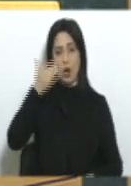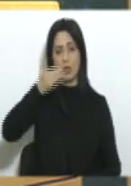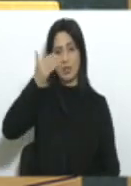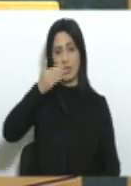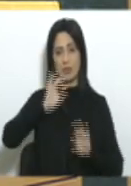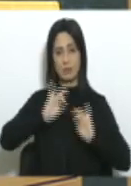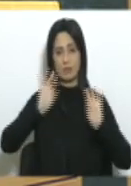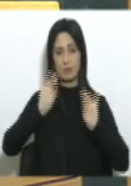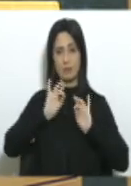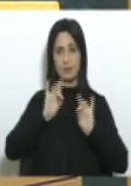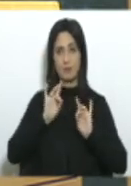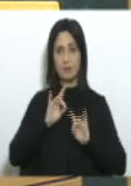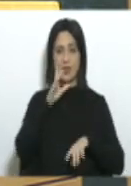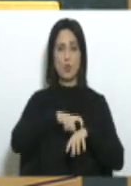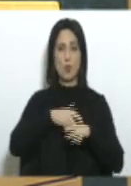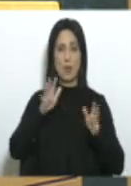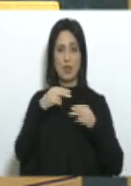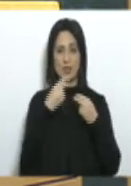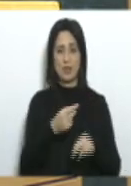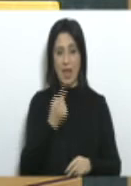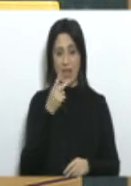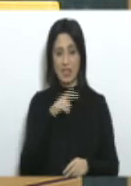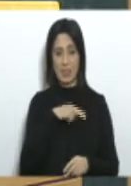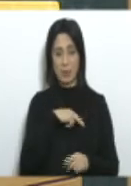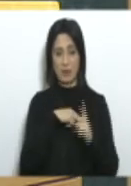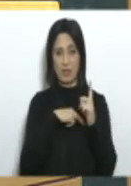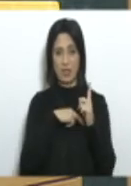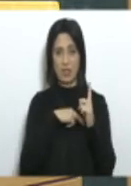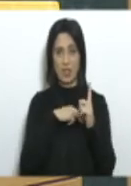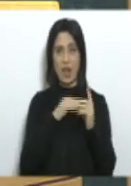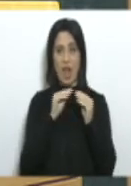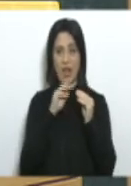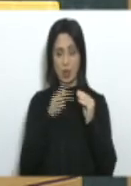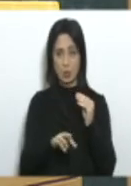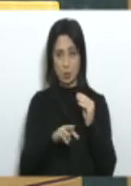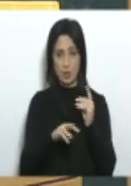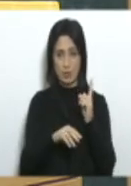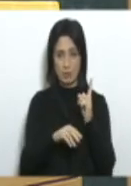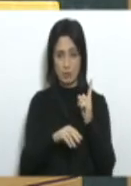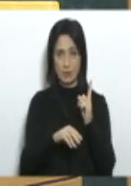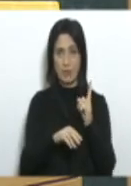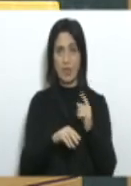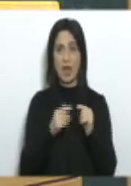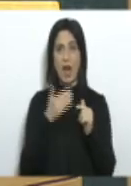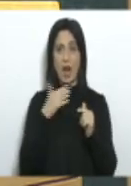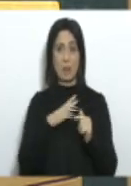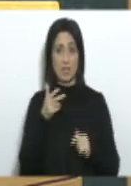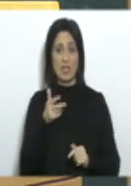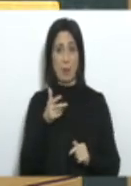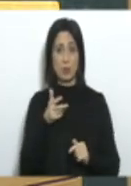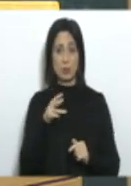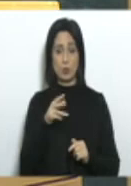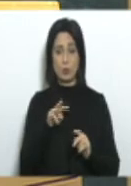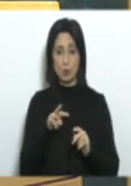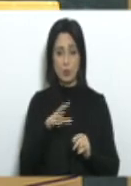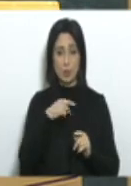პოზიციის დაფიქსირებისა. თუ ერთი დეპუტატია, მას ეს ვადა 10 წუთით ეზრდება, აქამდე 3 წუთი იყო, თუ